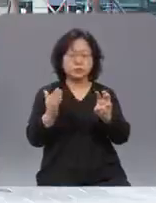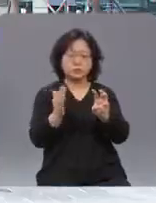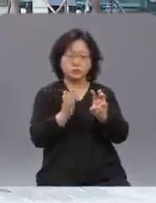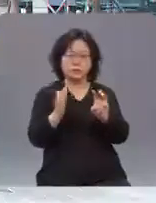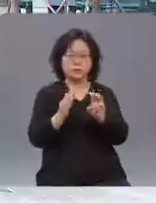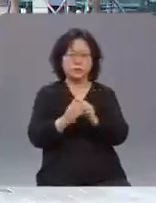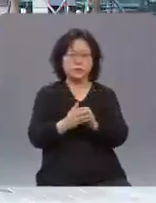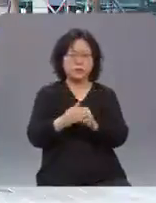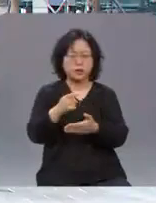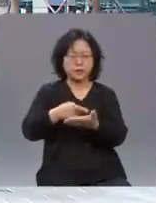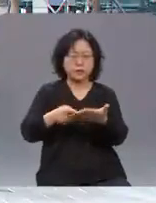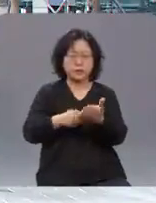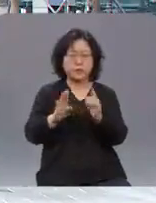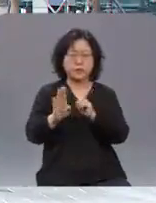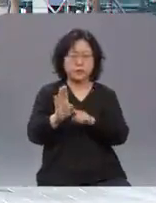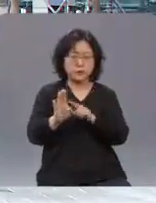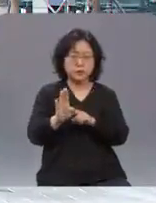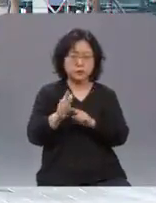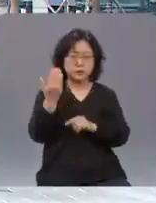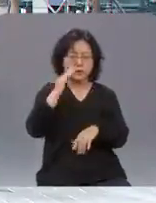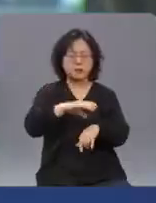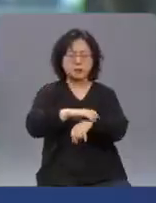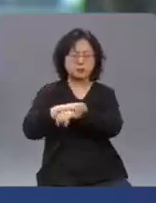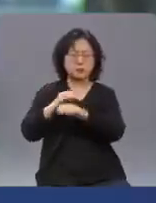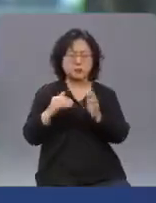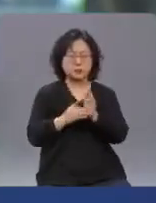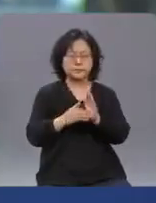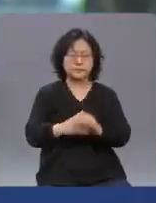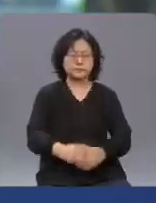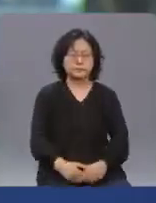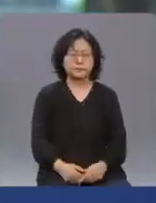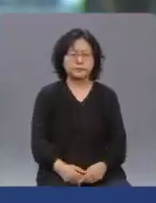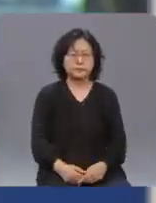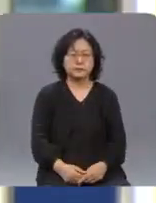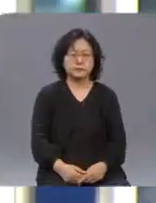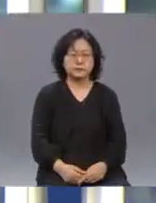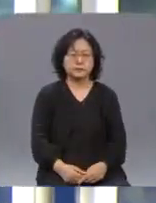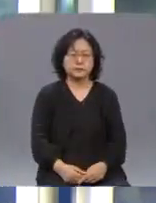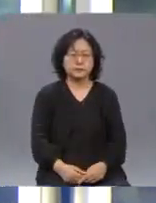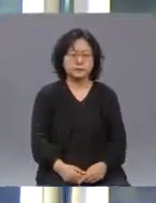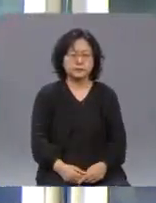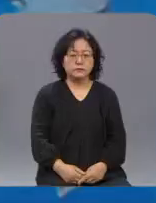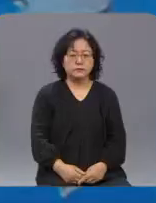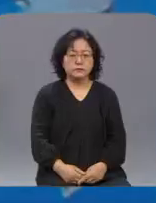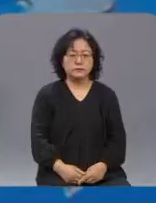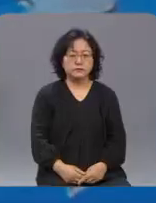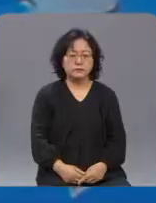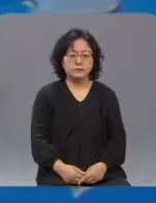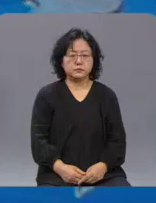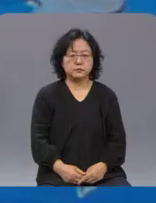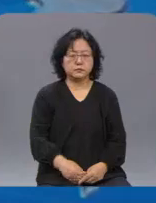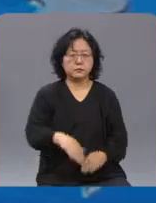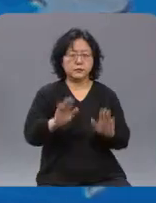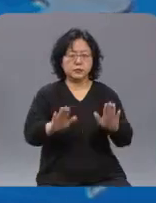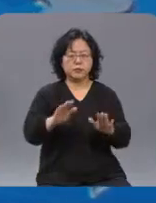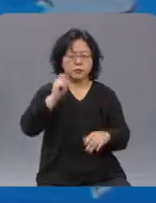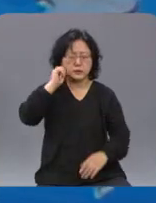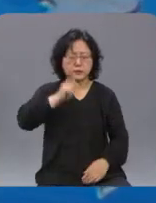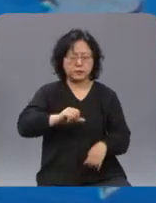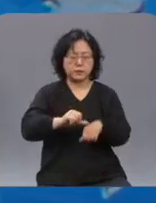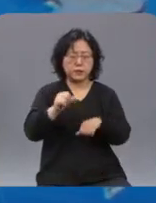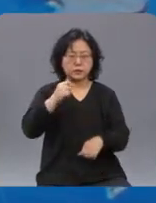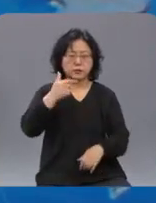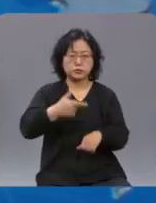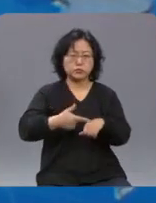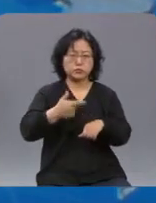가운데 피의자 b씨는 최근에야 구속됐습니다 KBS 뉴스 최진희 오늘 새벽